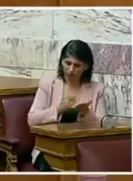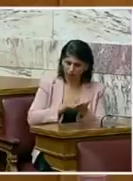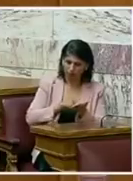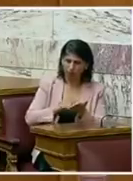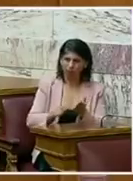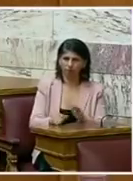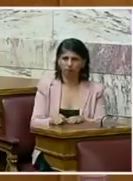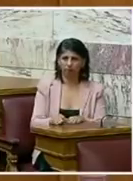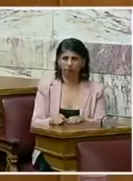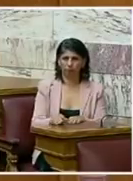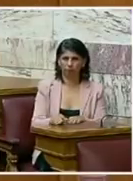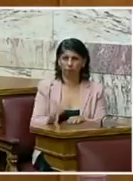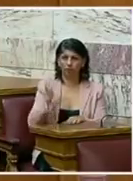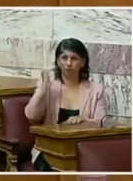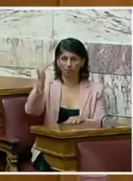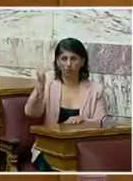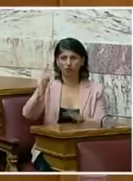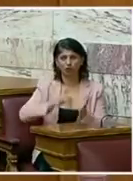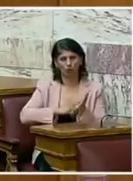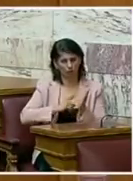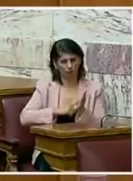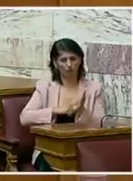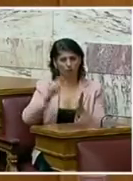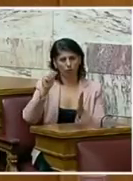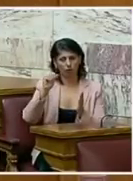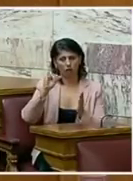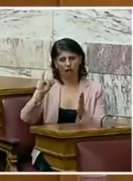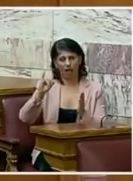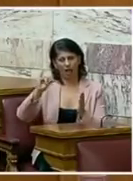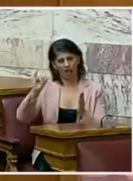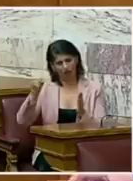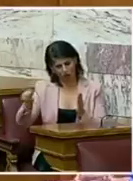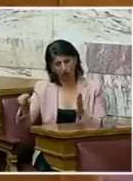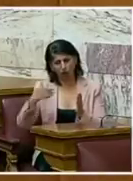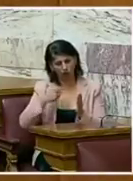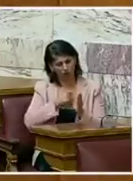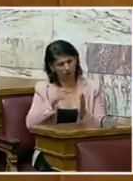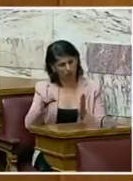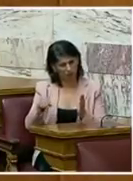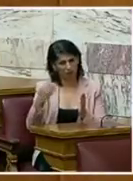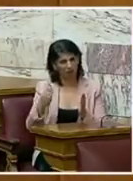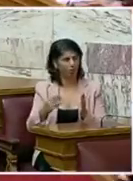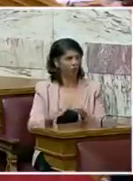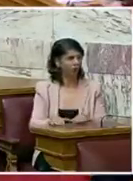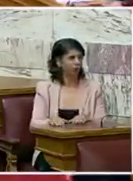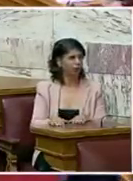Είναι υψηλού νομικού IQ και το θεωρώ συνάδελφο που μπορεί να καταλάβει μερικά πράγματα. Ελάτε, κύριε Λάπα, ολοκληρώστε, παρακαλώ.